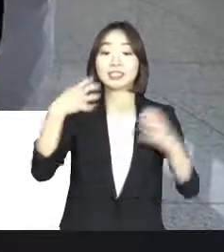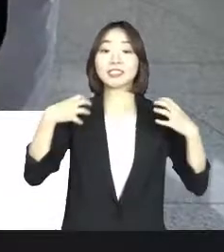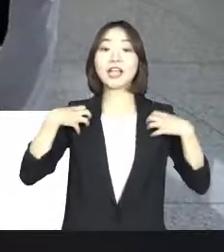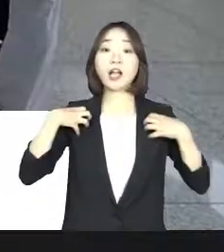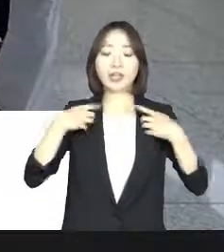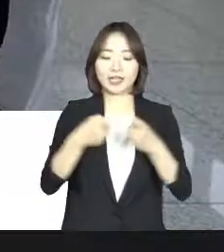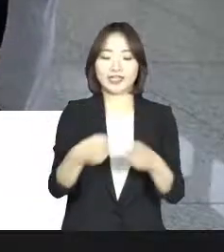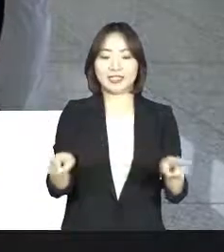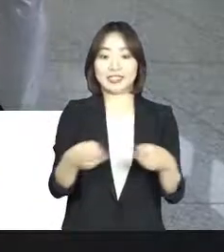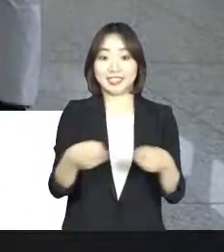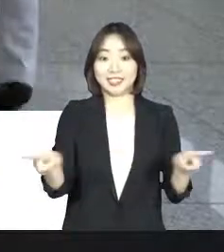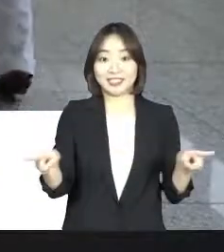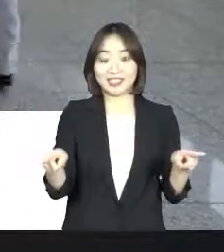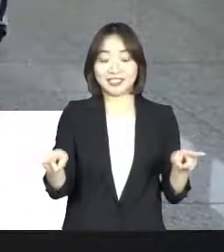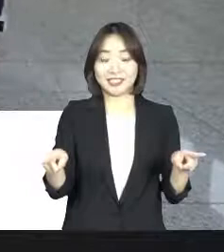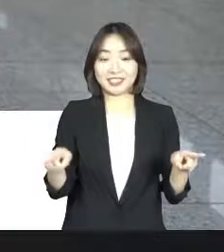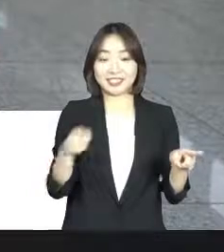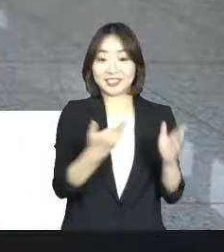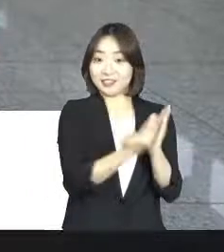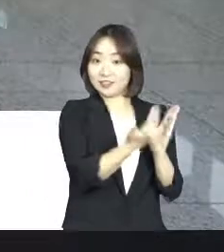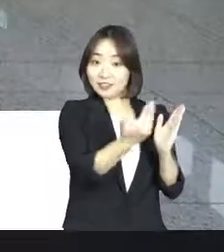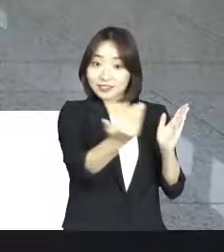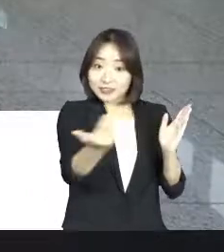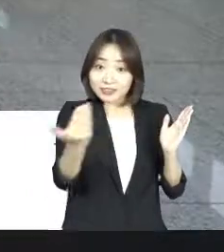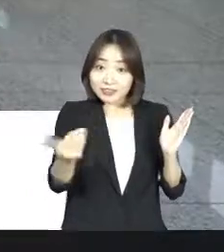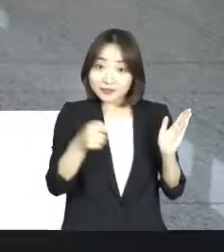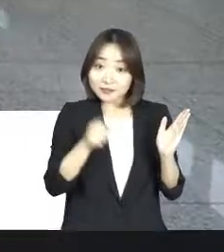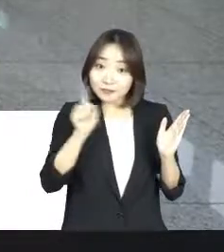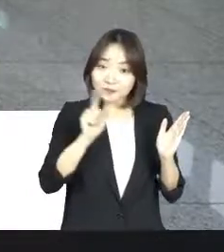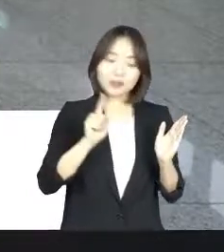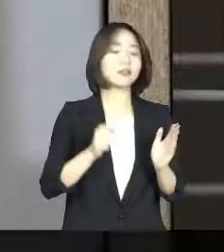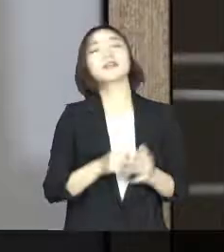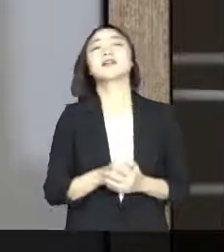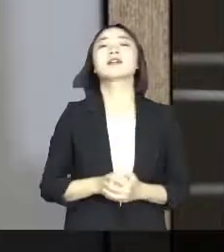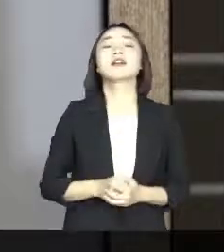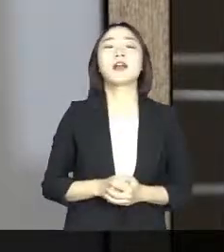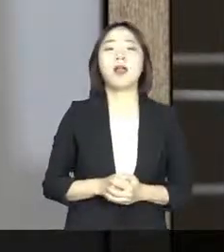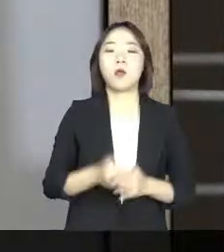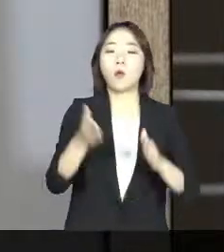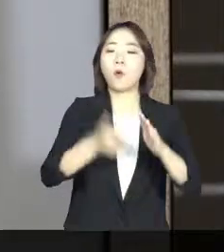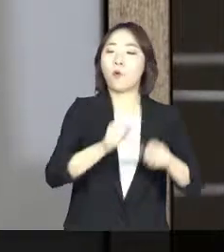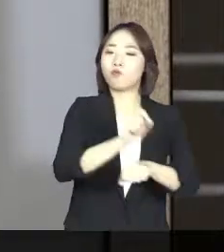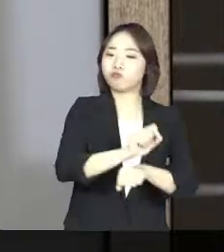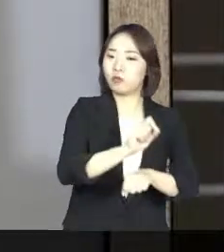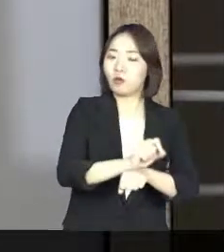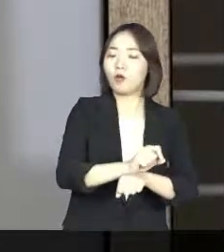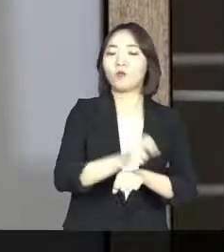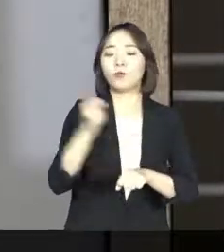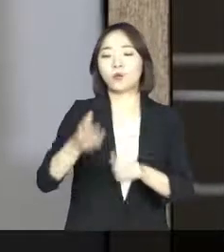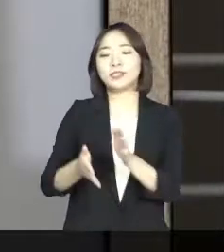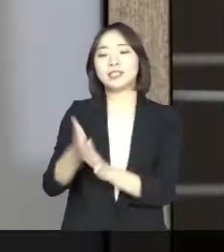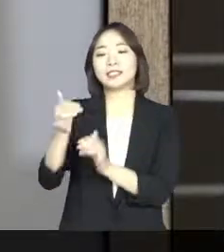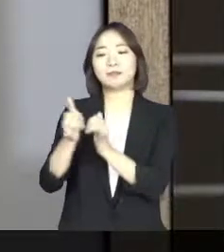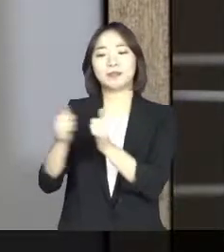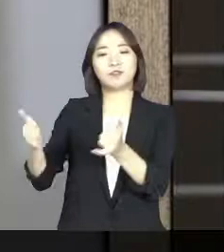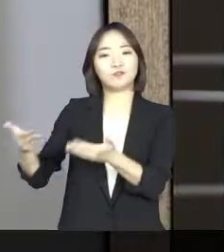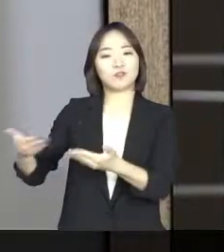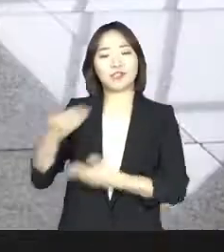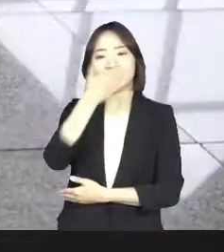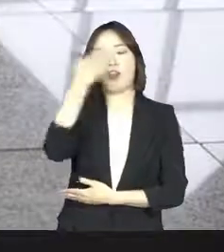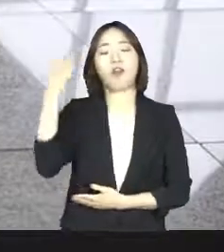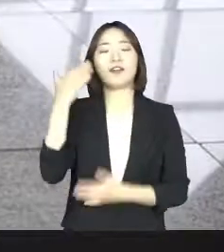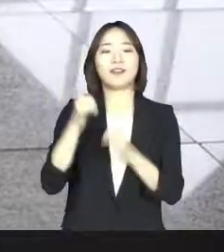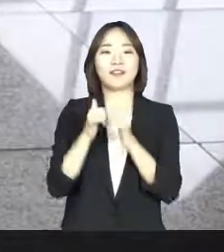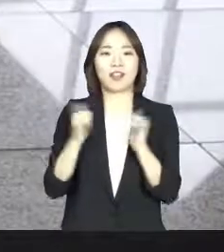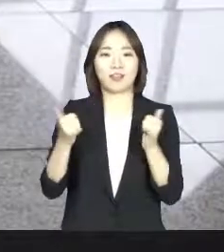천안시청 1층 중앙로비에서 개최된 청렴 캘리그라피 전시회는 주민자치와 함께 공무원이 다짐하고 시민이